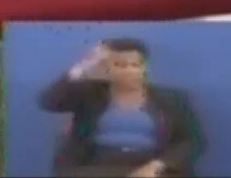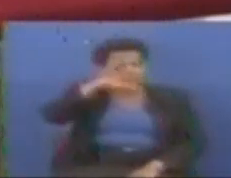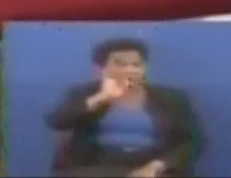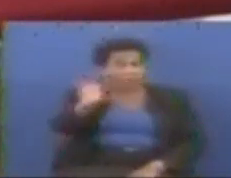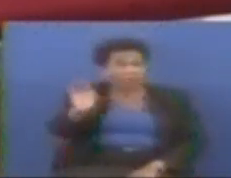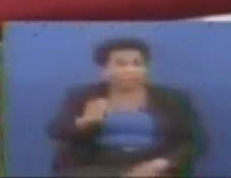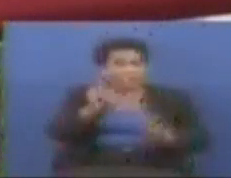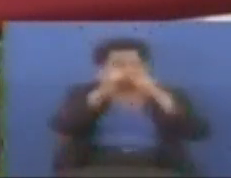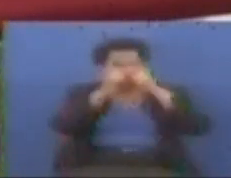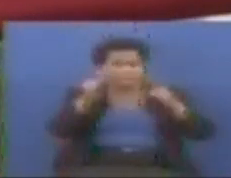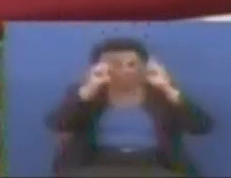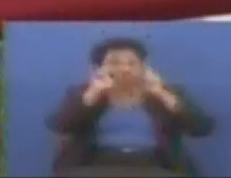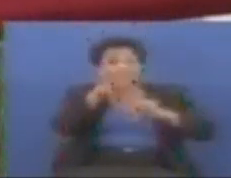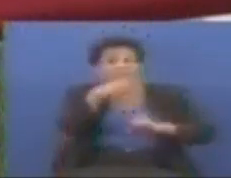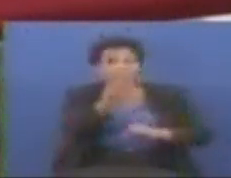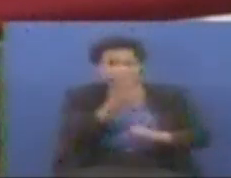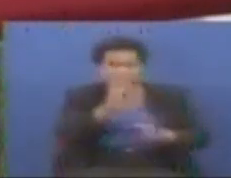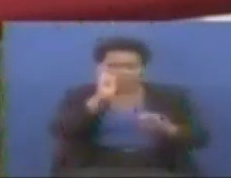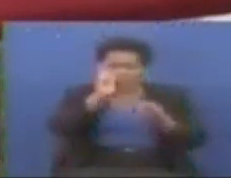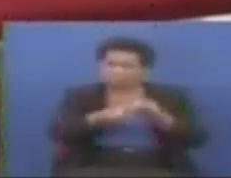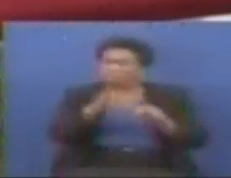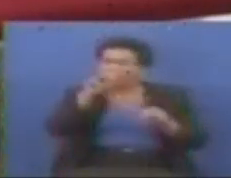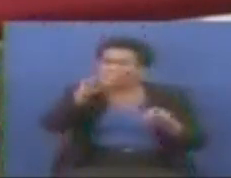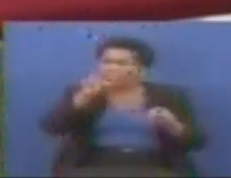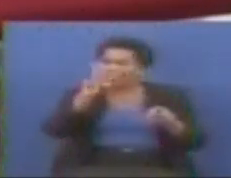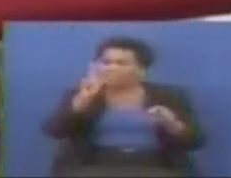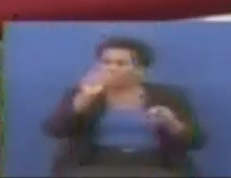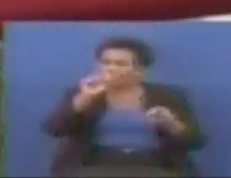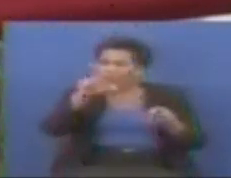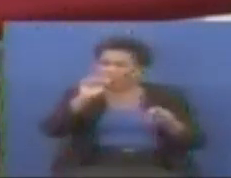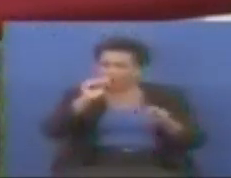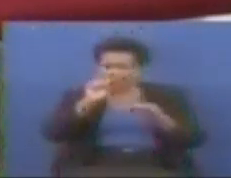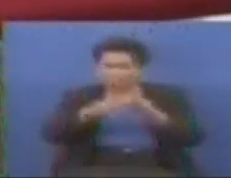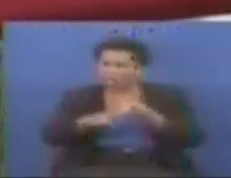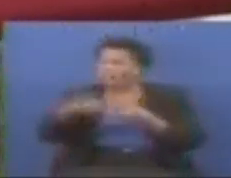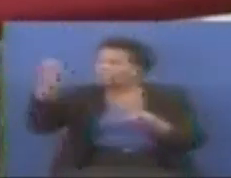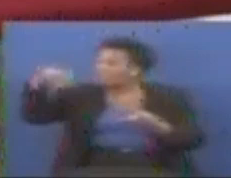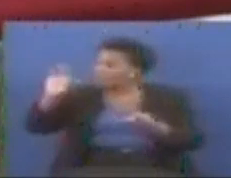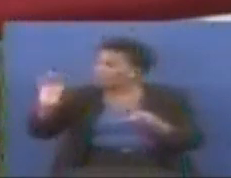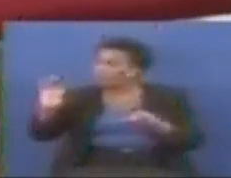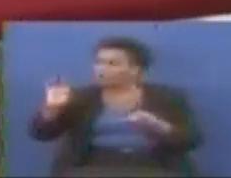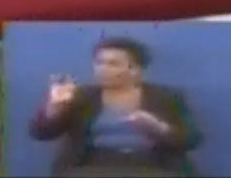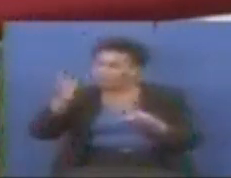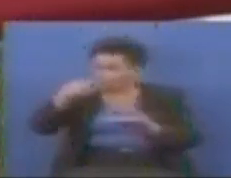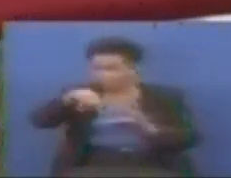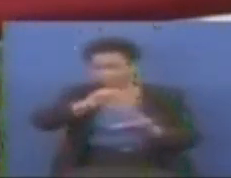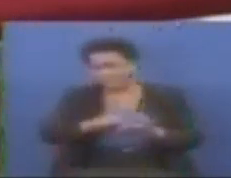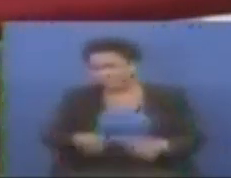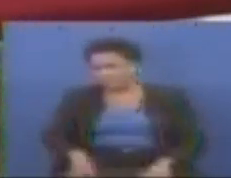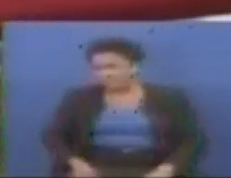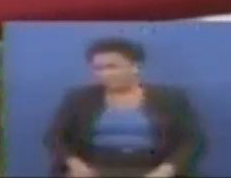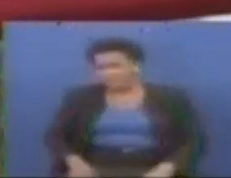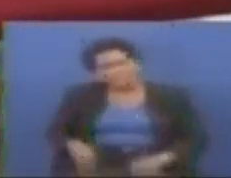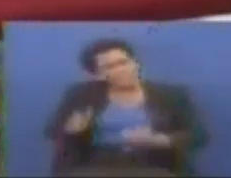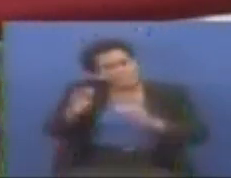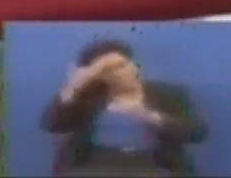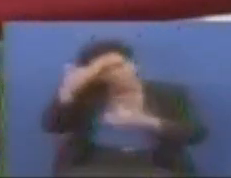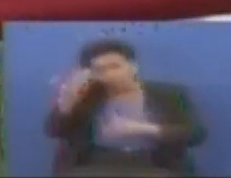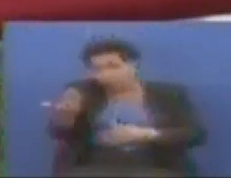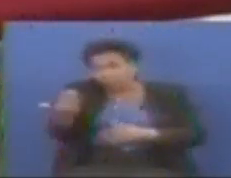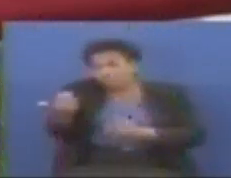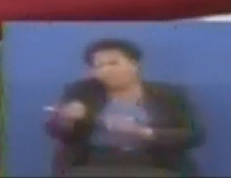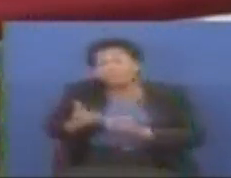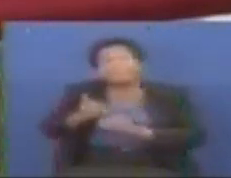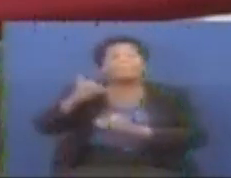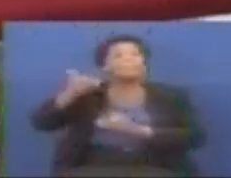Mheshimiwa Margaret Sita, swali la nyongeza. Asante sana Mheshimiwa naibu spika kwa kunipa nafasi ya mimi kuuliza swali la nyongeza kama